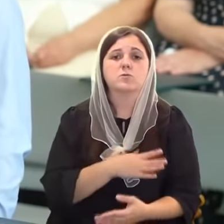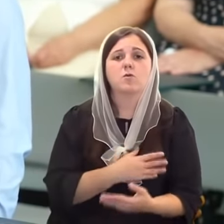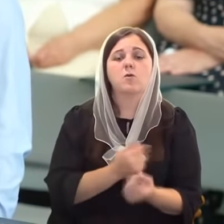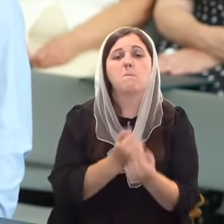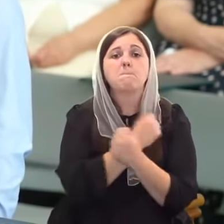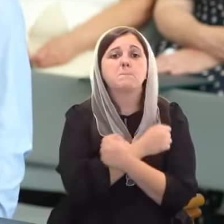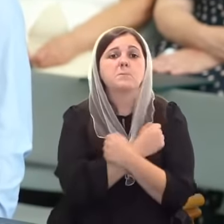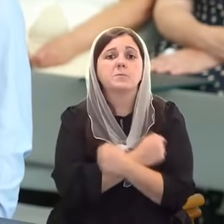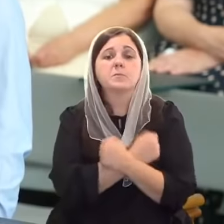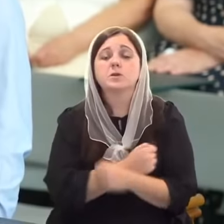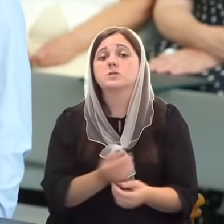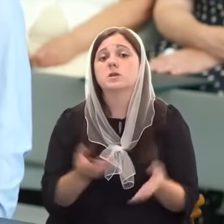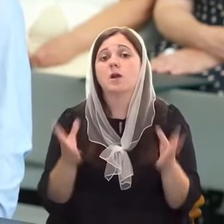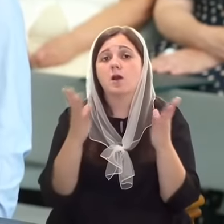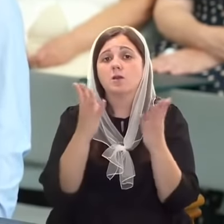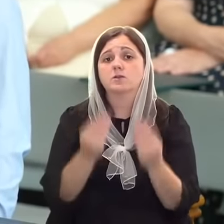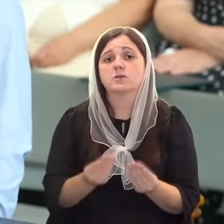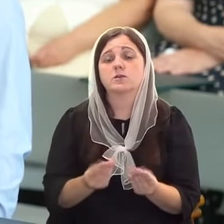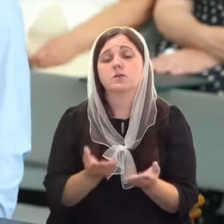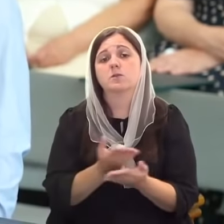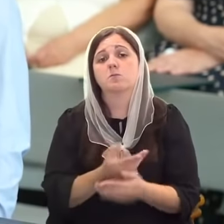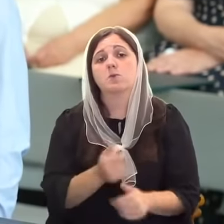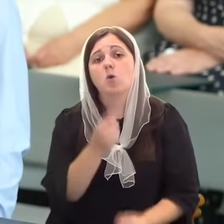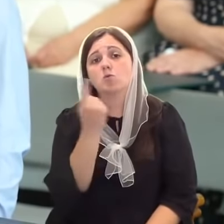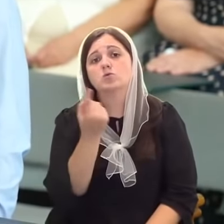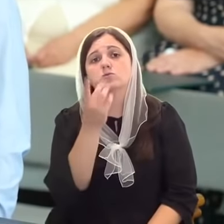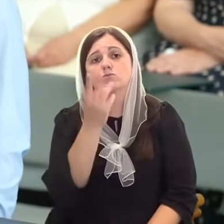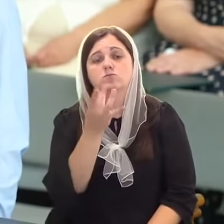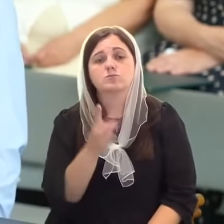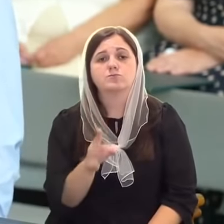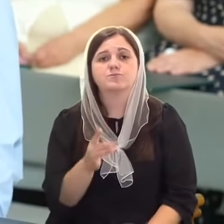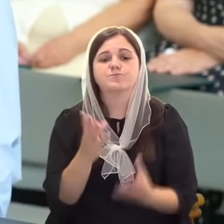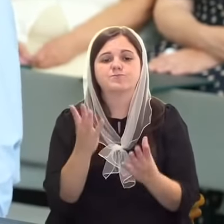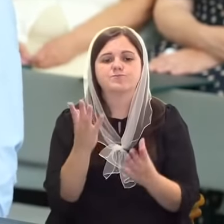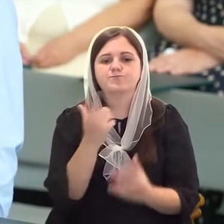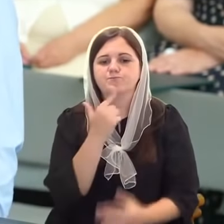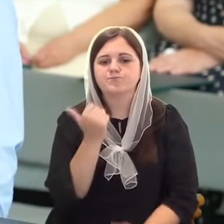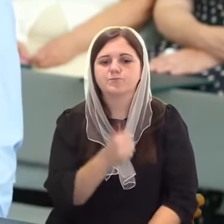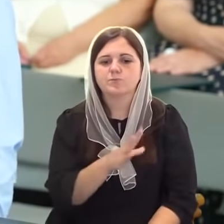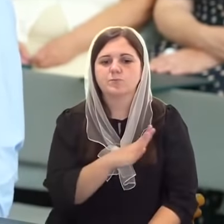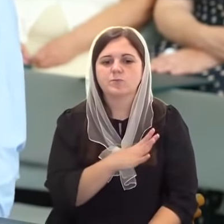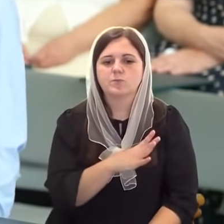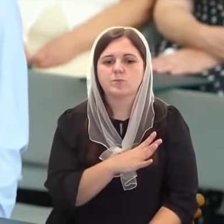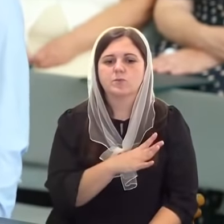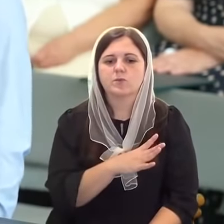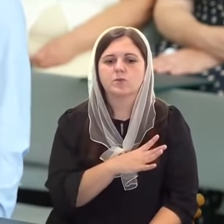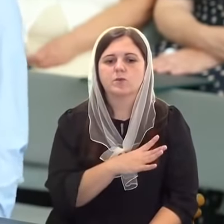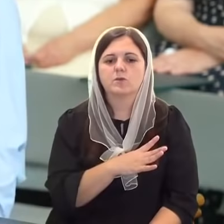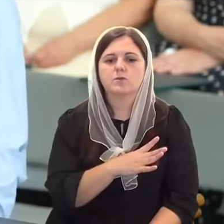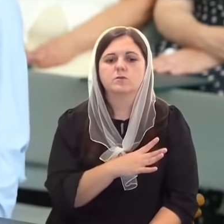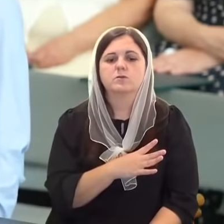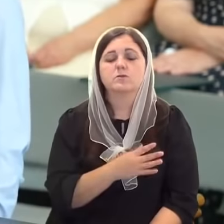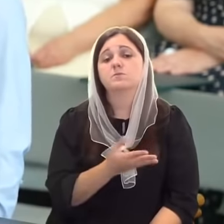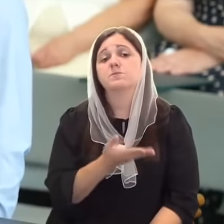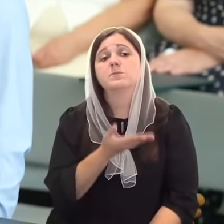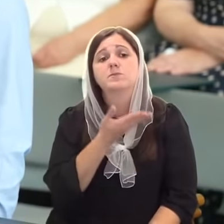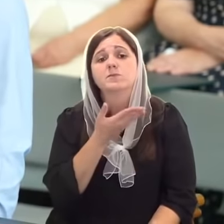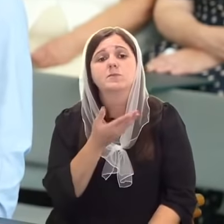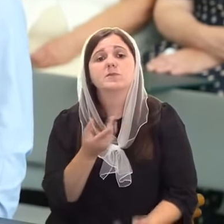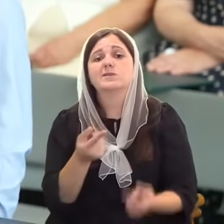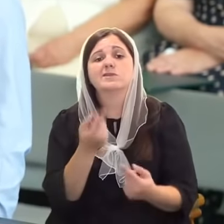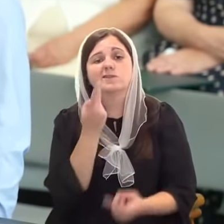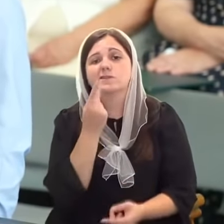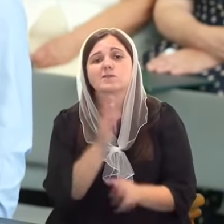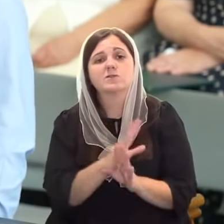нас раз в неделю упали с ног до головы. Тогда не было таких условий, не было постоянно горячей